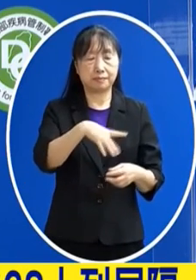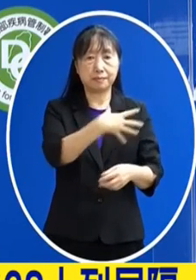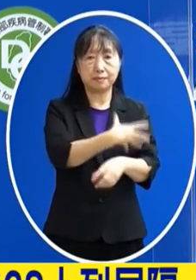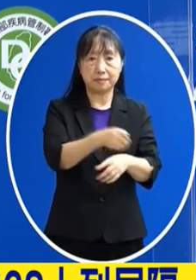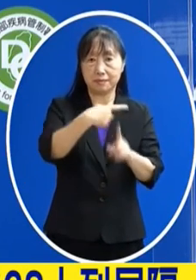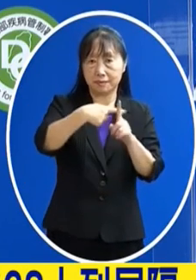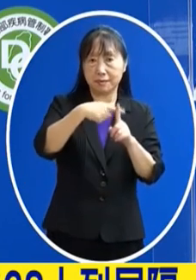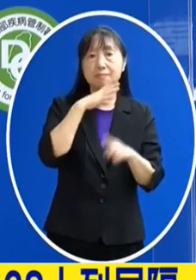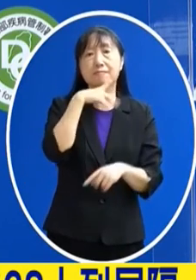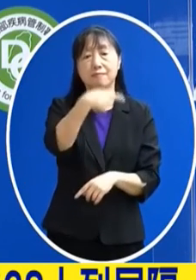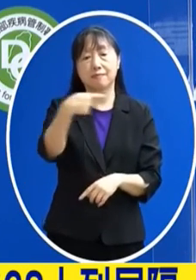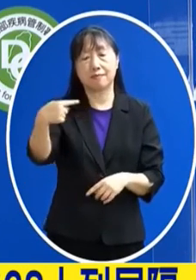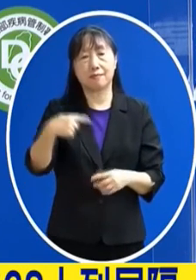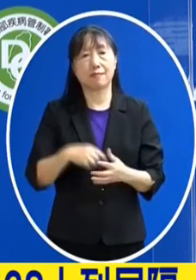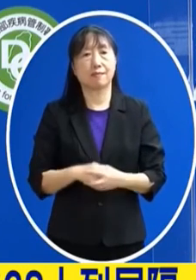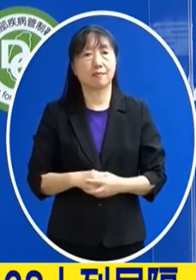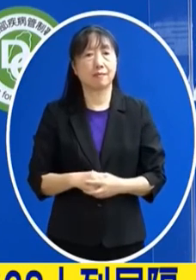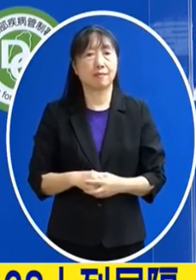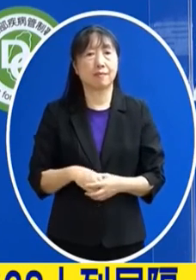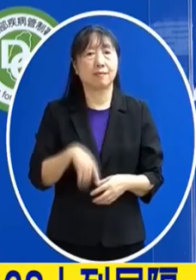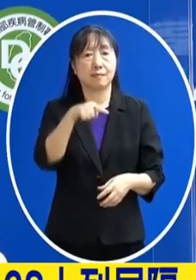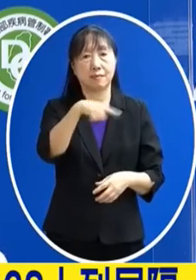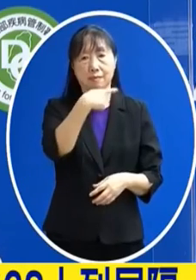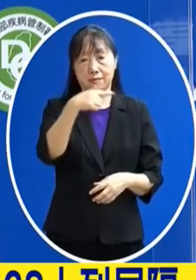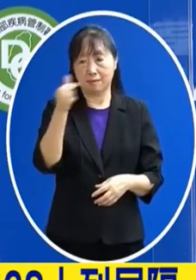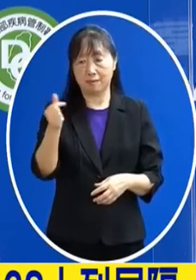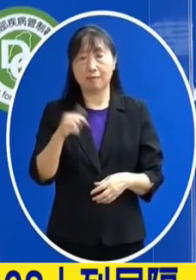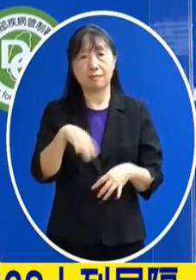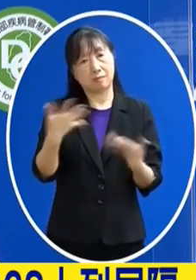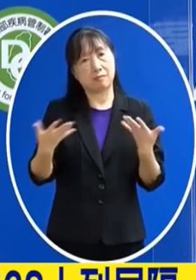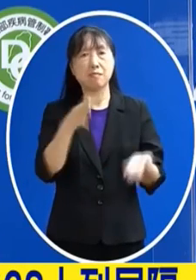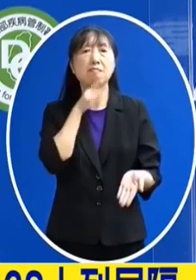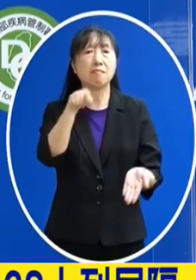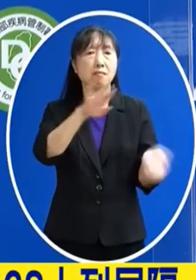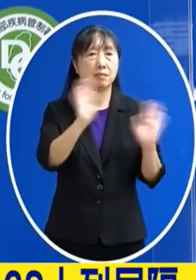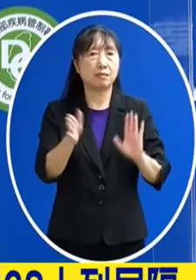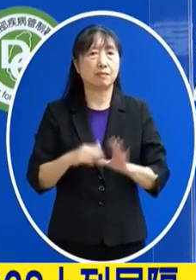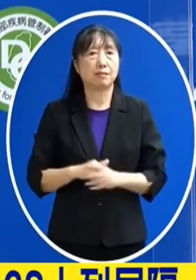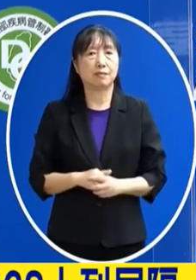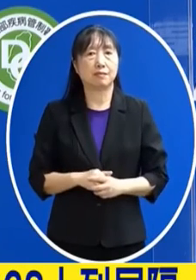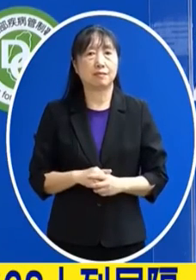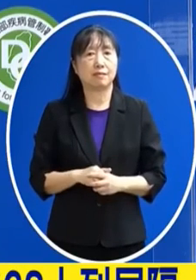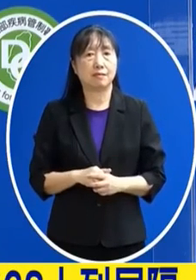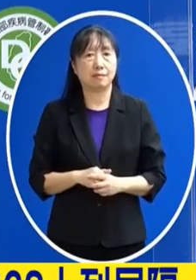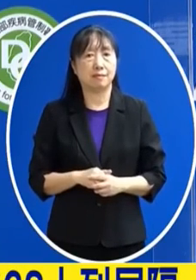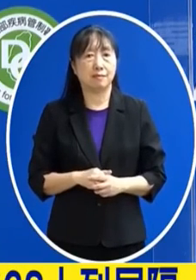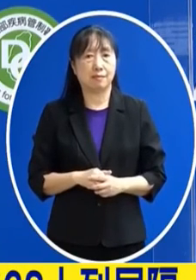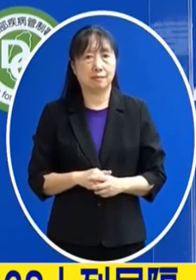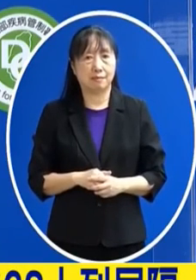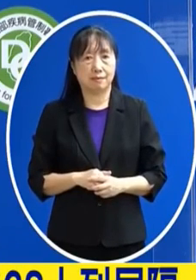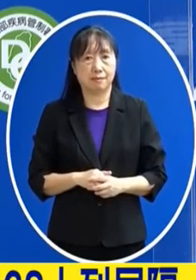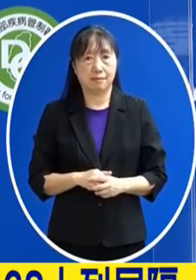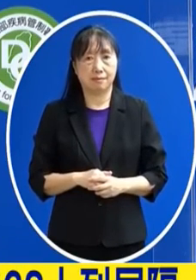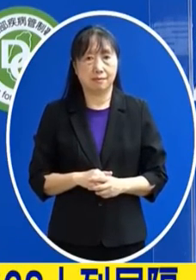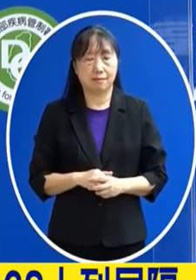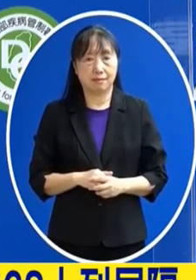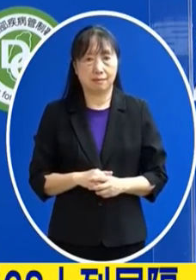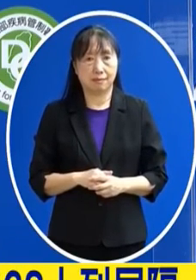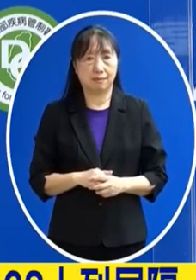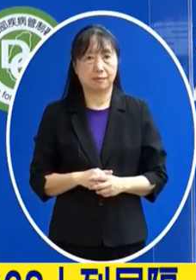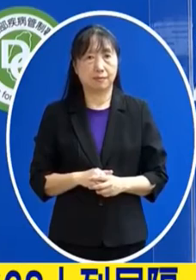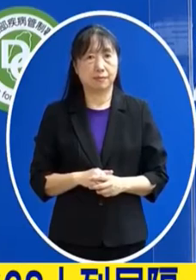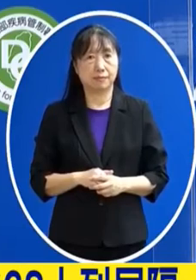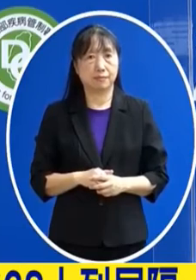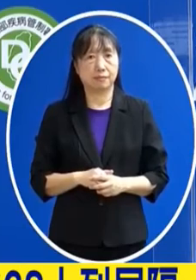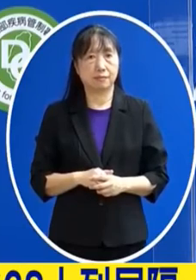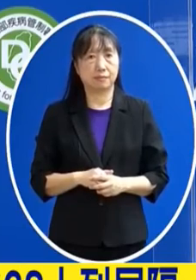都是哈阴性，那 IgG 是阳性，好，大概是这样的一个情形哈。好，那我们